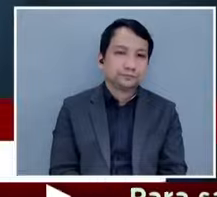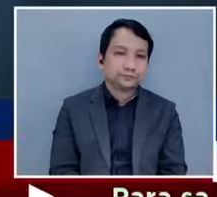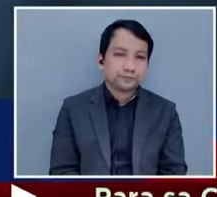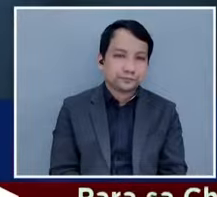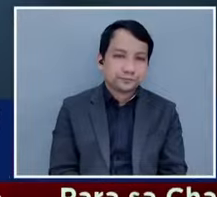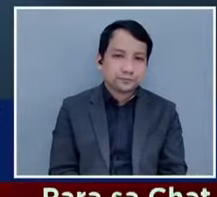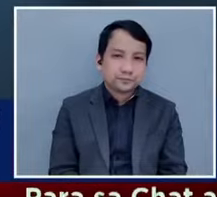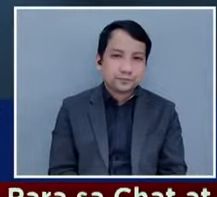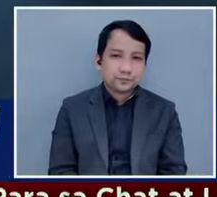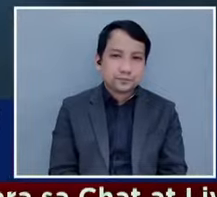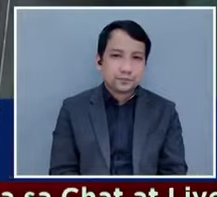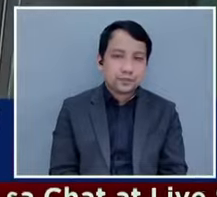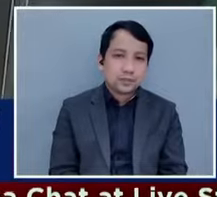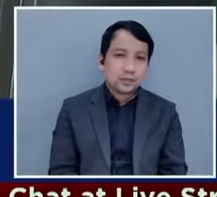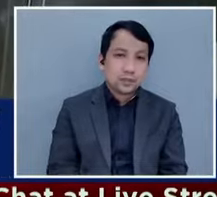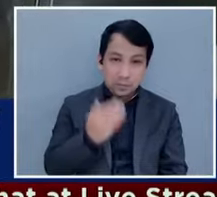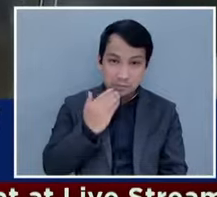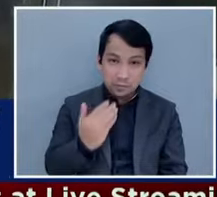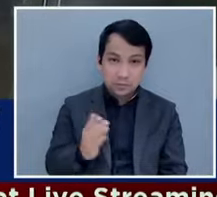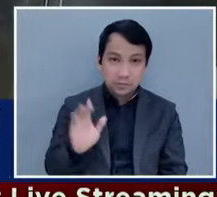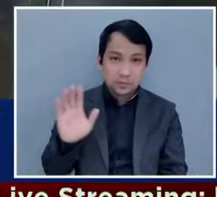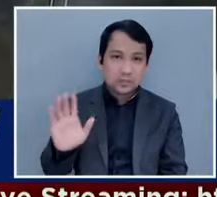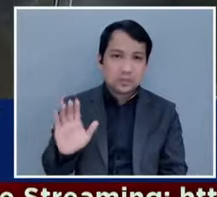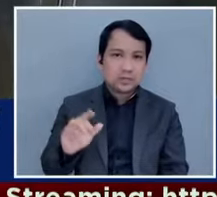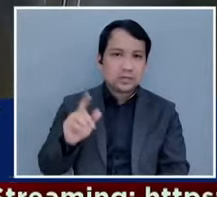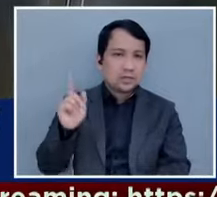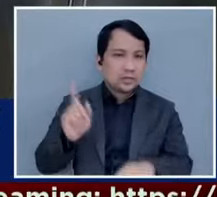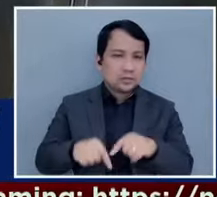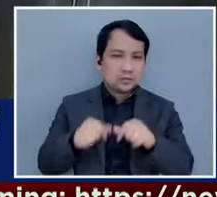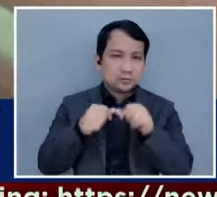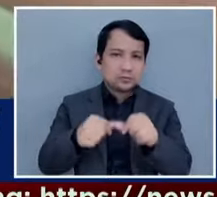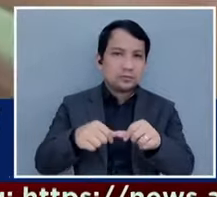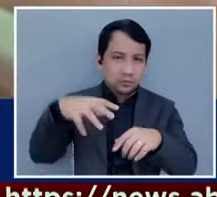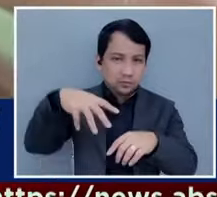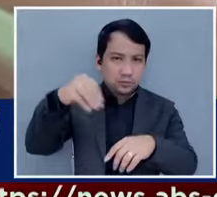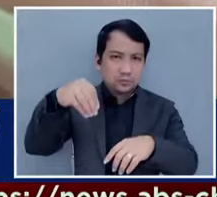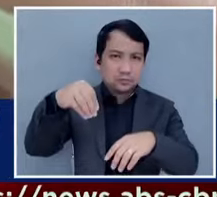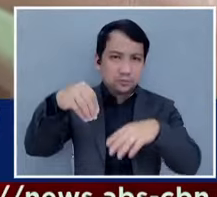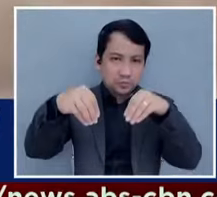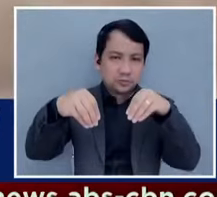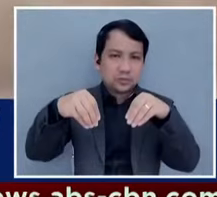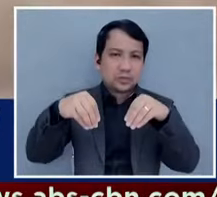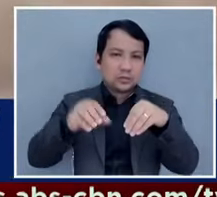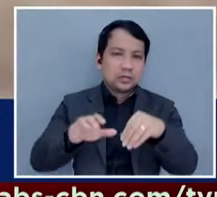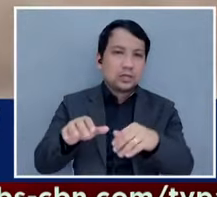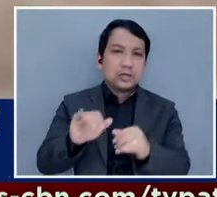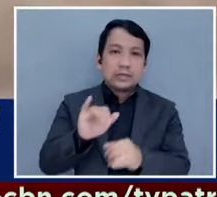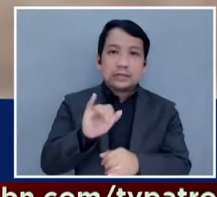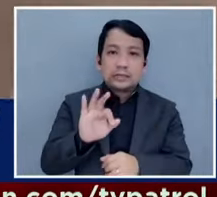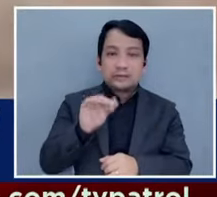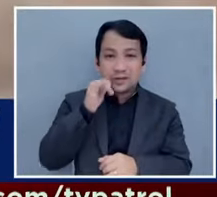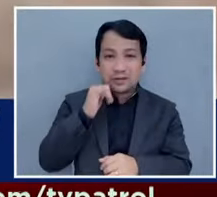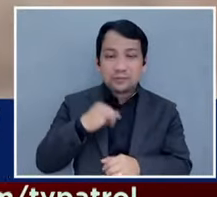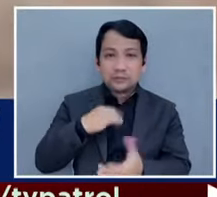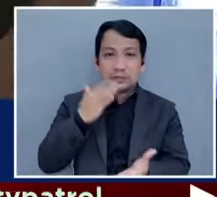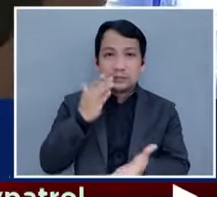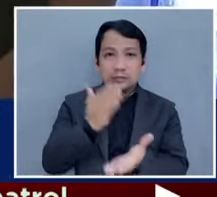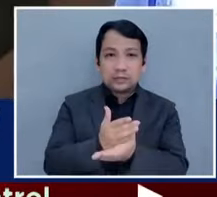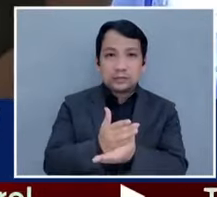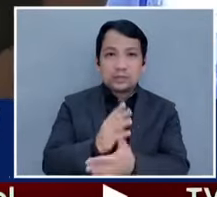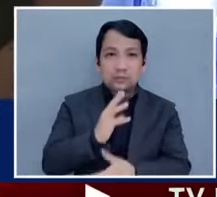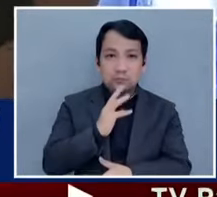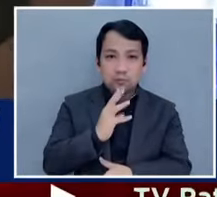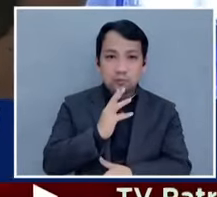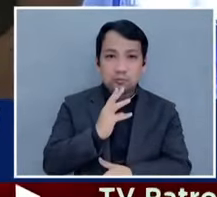Laking pasalamat ni Shira Joy na hindi natuloy ang brownout kahapon, kung nagkataon kasi titigil ang kanilang negosyong